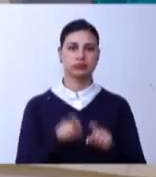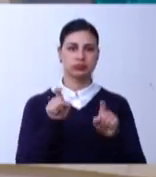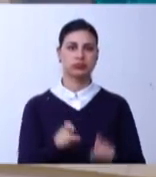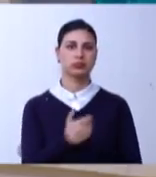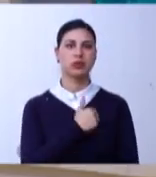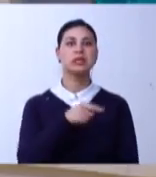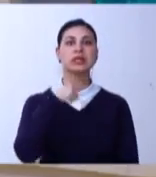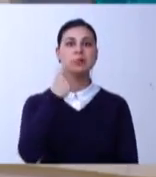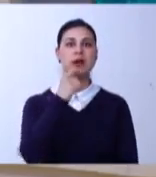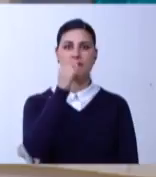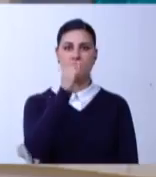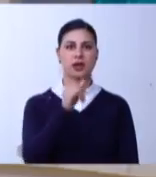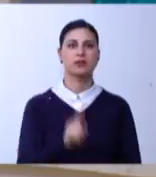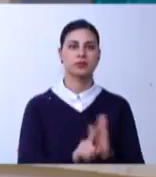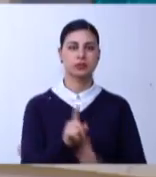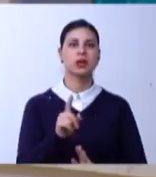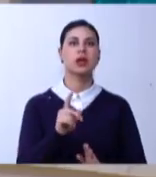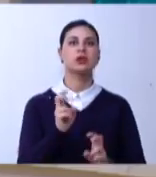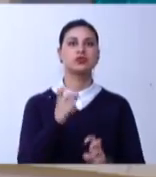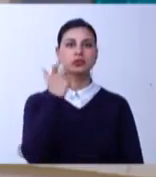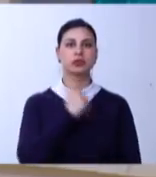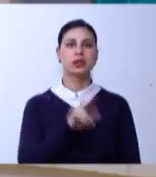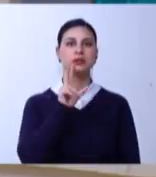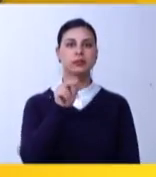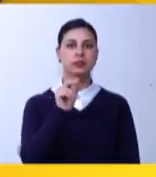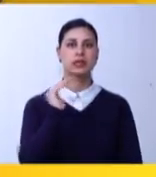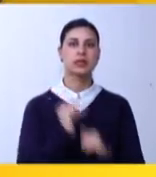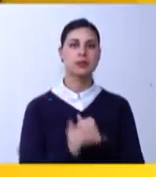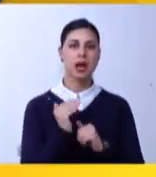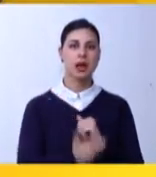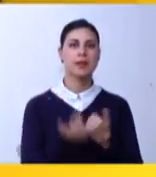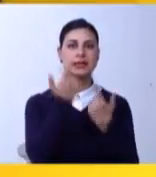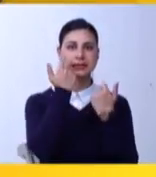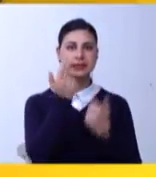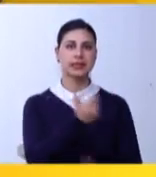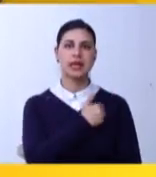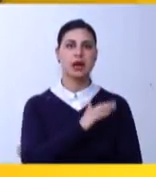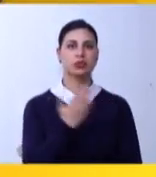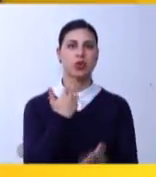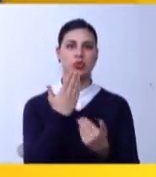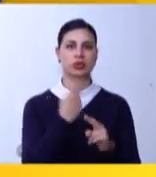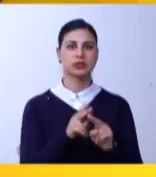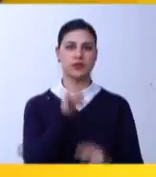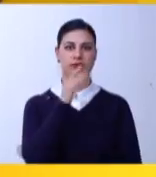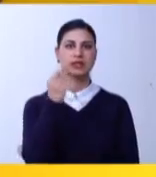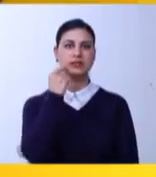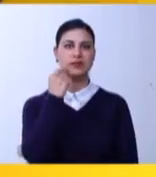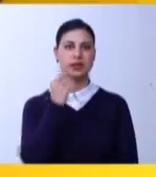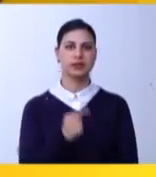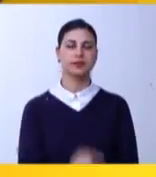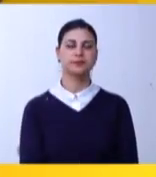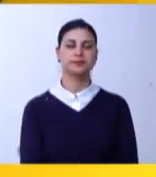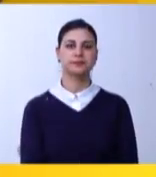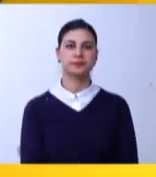მივაჩვიეთ ხმას. იწყებს ისტერიკულ კივილს, იმალება და არ უნდა არანაირად კონტაქტში იმ პერიოდში, როცა ის უკვე